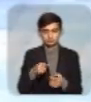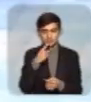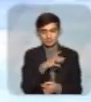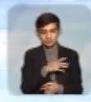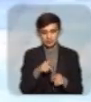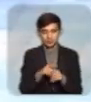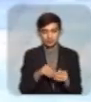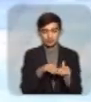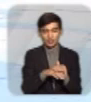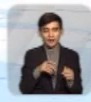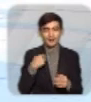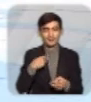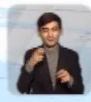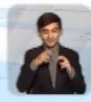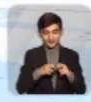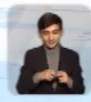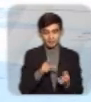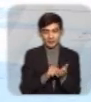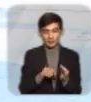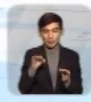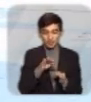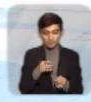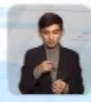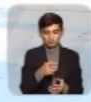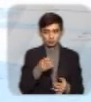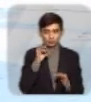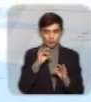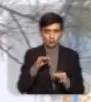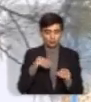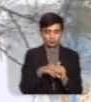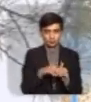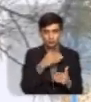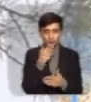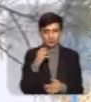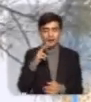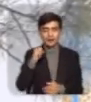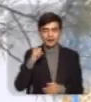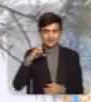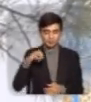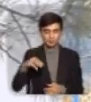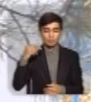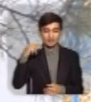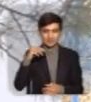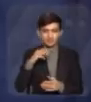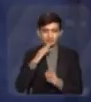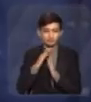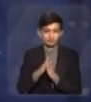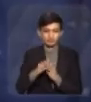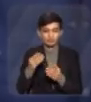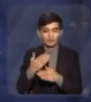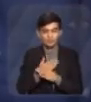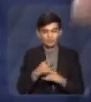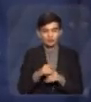айтады. Алайда барып тексерсе көк түйін жоқ болып шығыпты. Енді ереуілдеткен ел Қасым Жомарт Тоқаевтан көмек сұрап отыр.